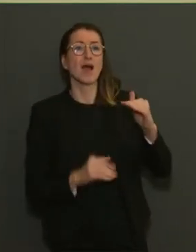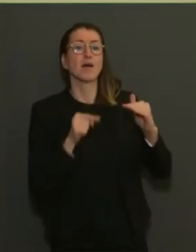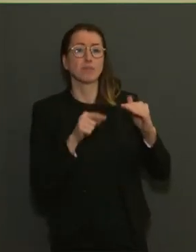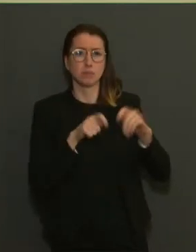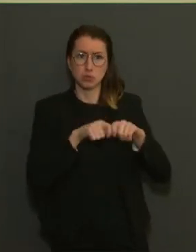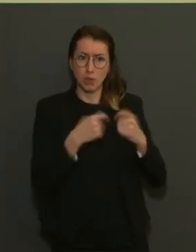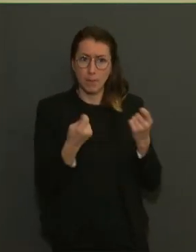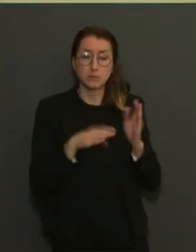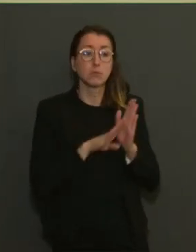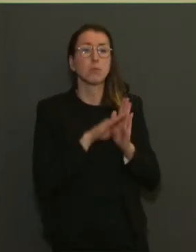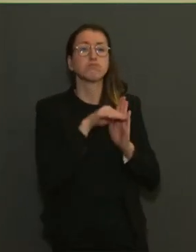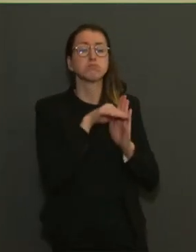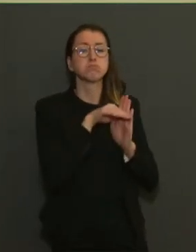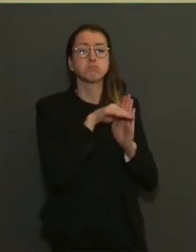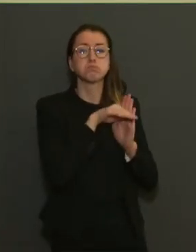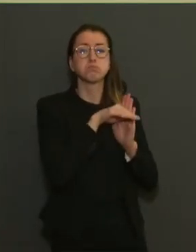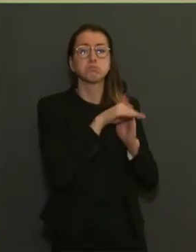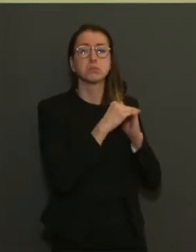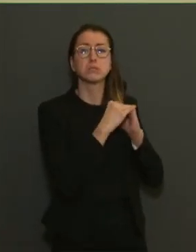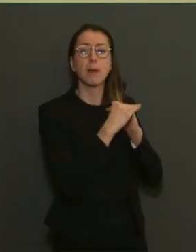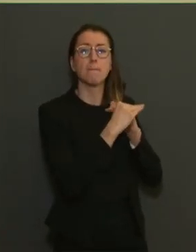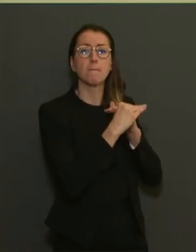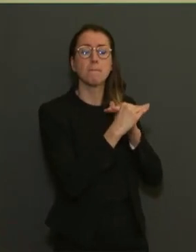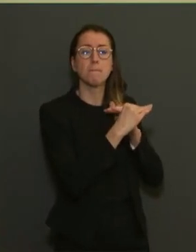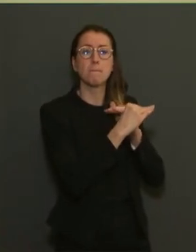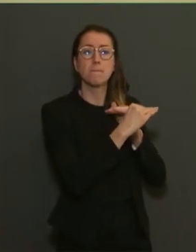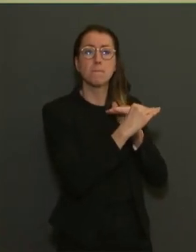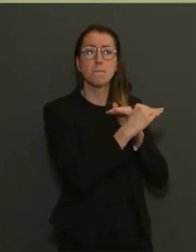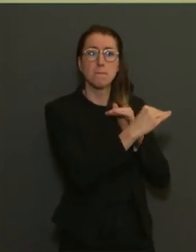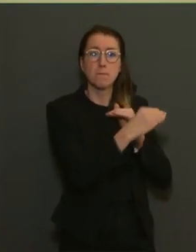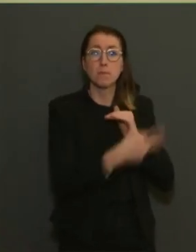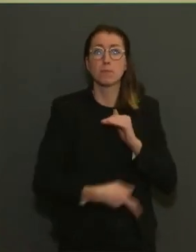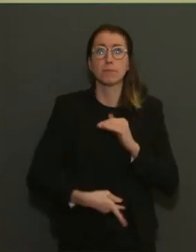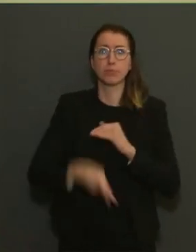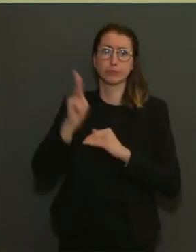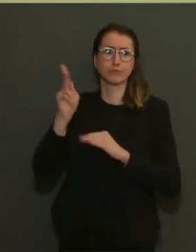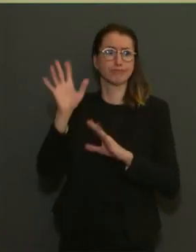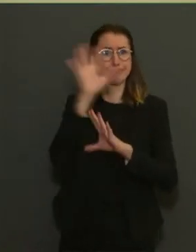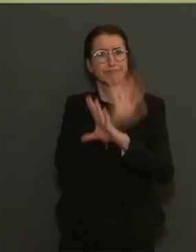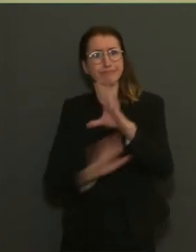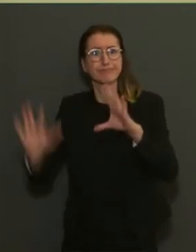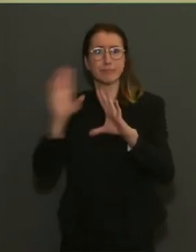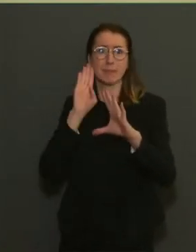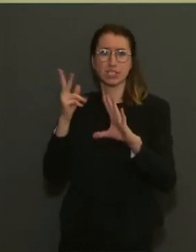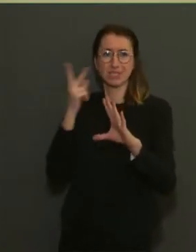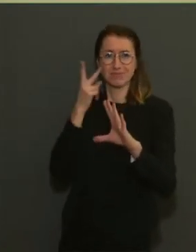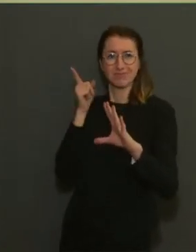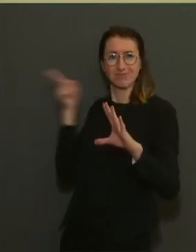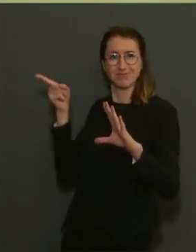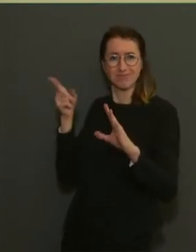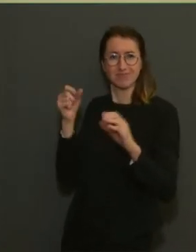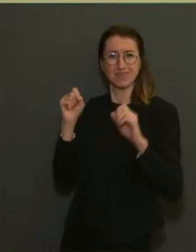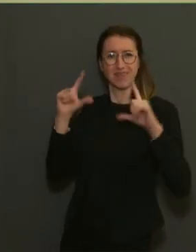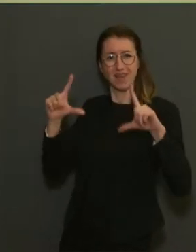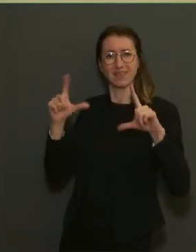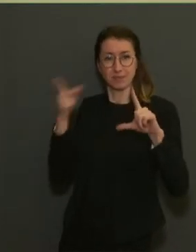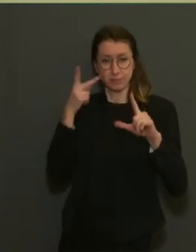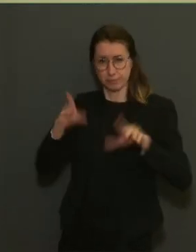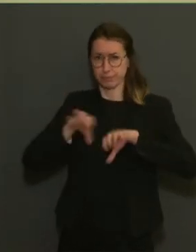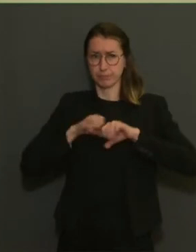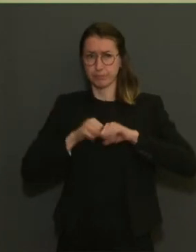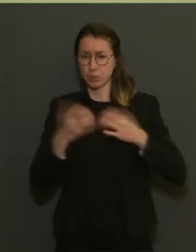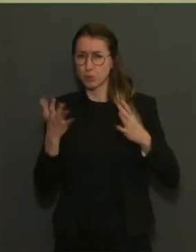Où sont présentes les plus fortes hausses? La carte va vous le montrer dans quelques instants. Les plus fortes hausses sont toujours